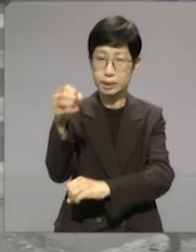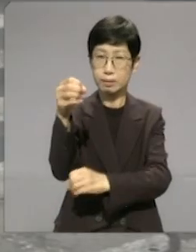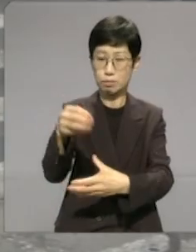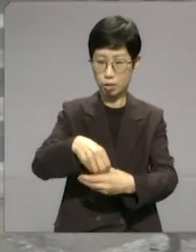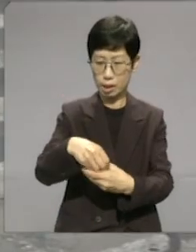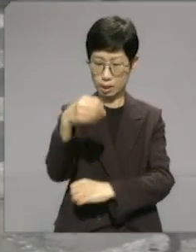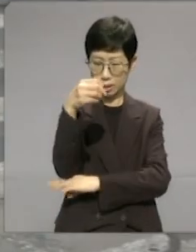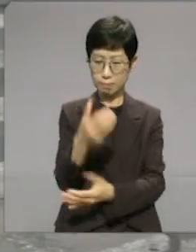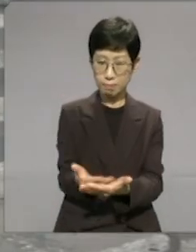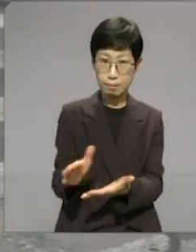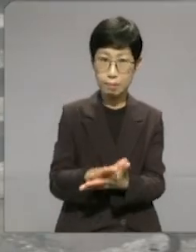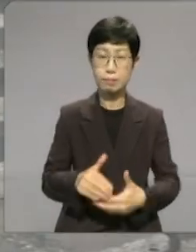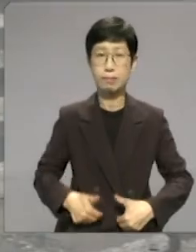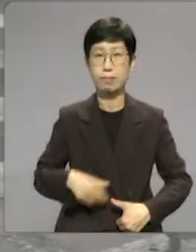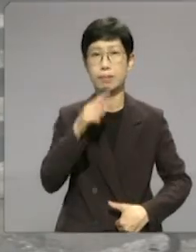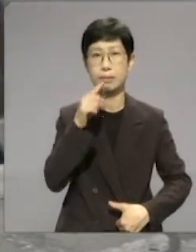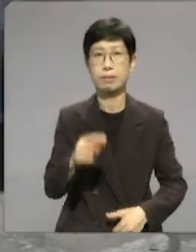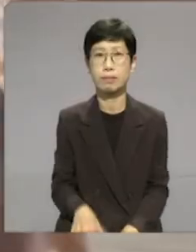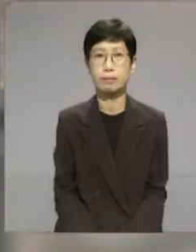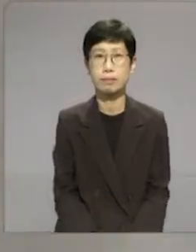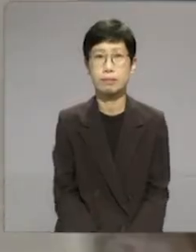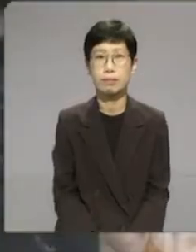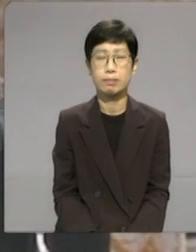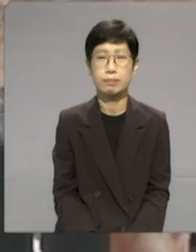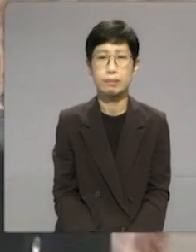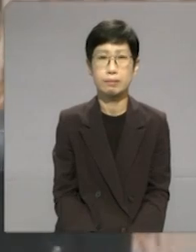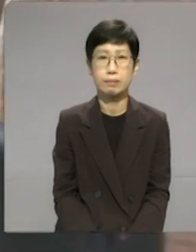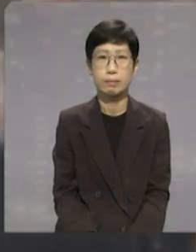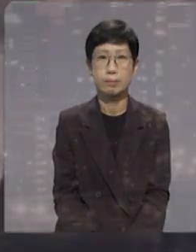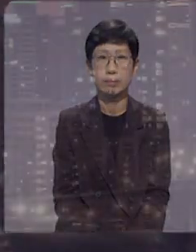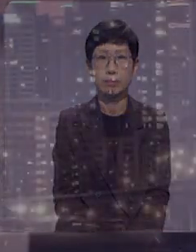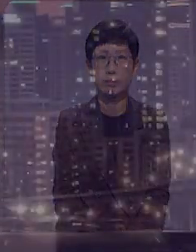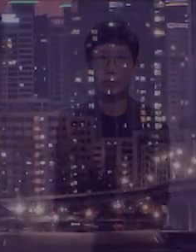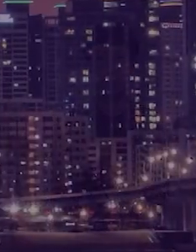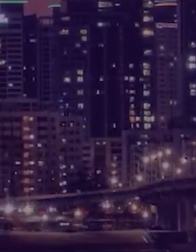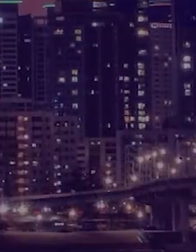근본적인 개혁이 필요하다는 지적입니다. 월드뉴스 윤서영입니다.